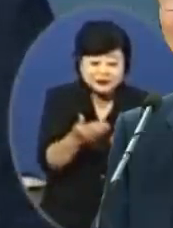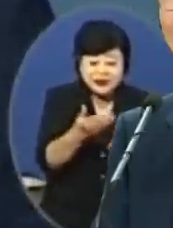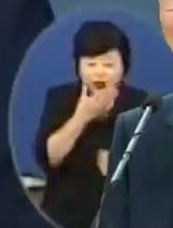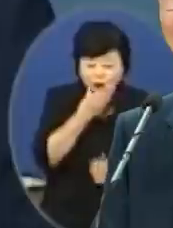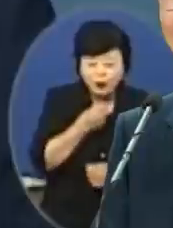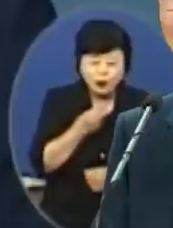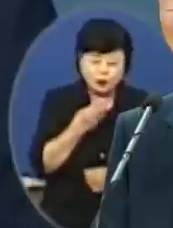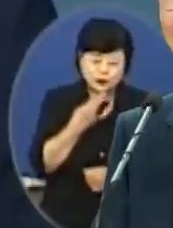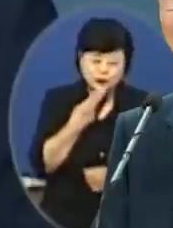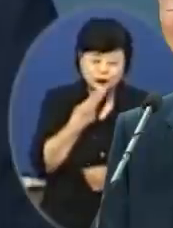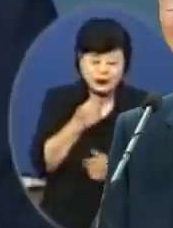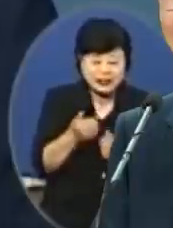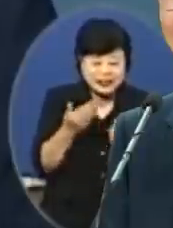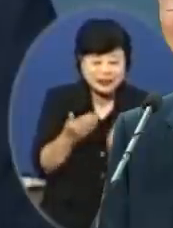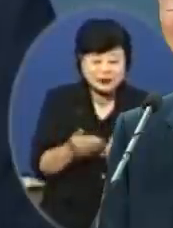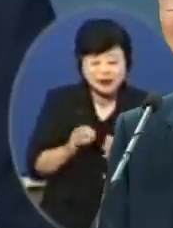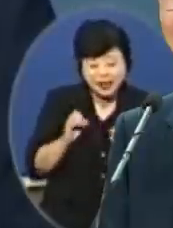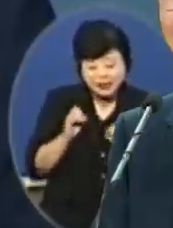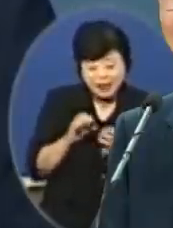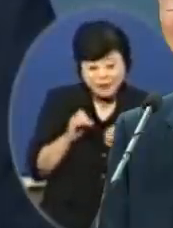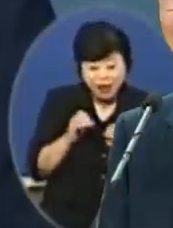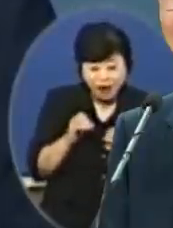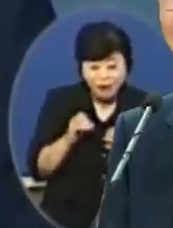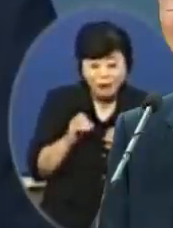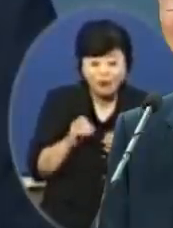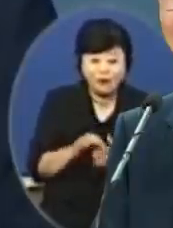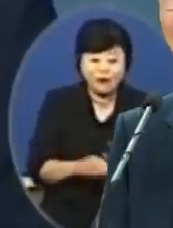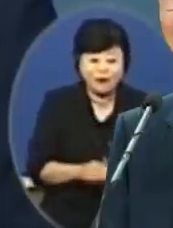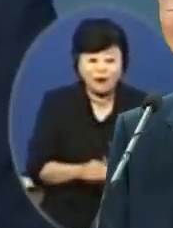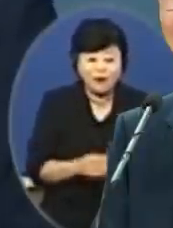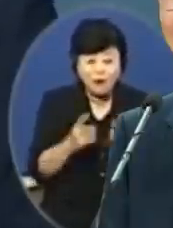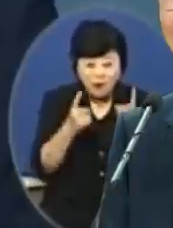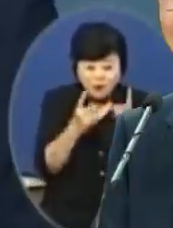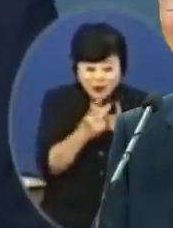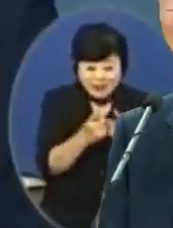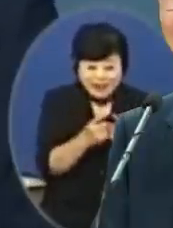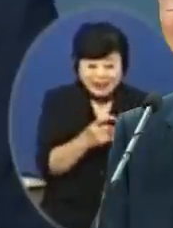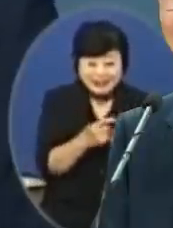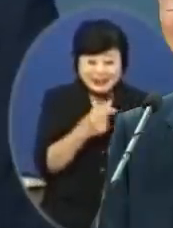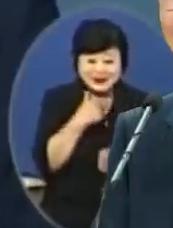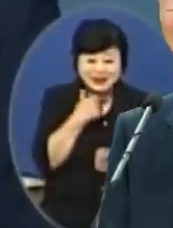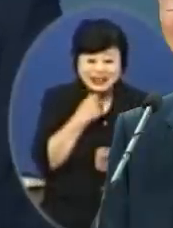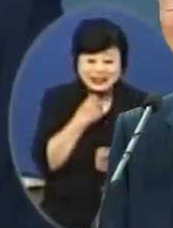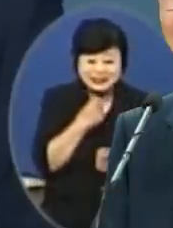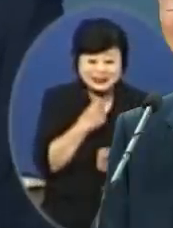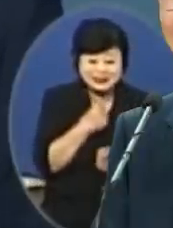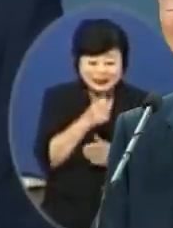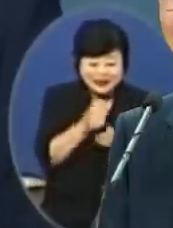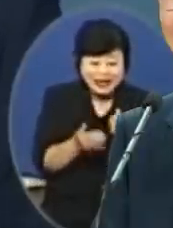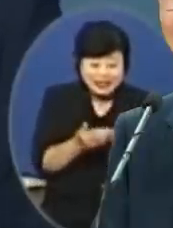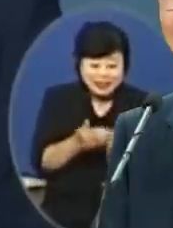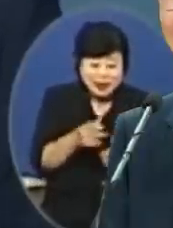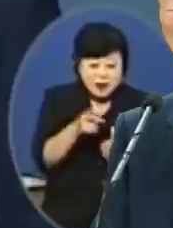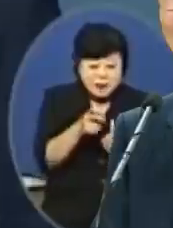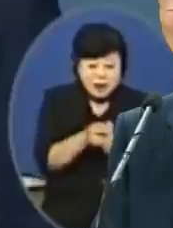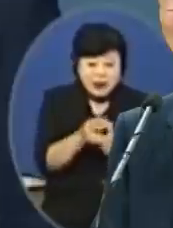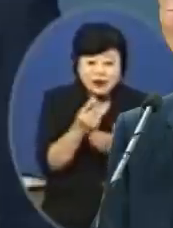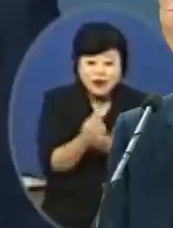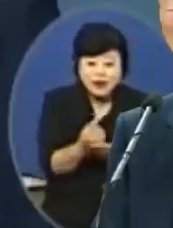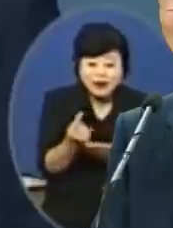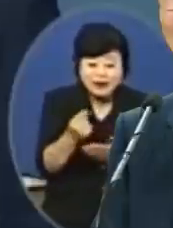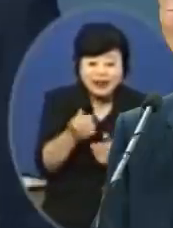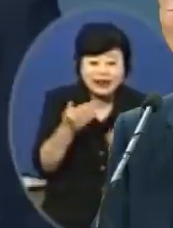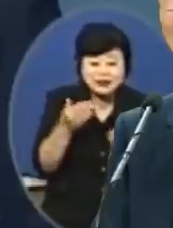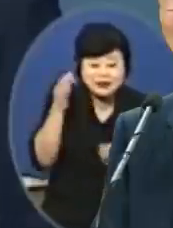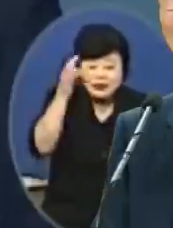행복하지 않습니다. 하나님과 대화하며 만나기 위해서 우리가 비록 하나님을 배반하고 떠났을지라도 하나님은